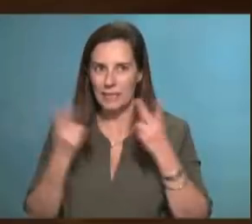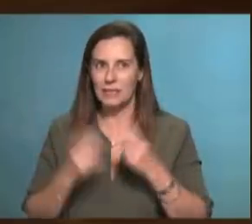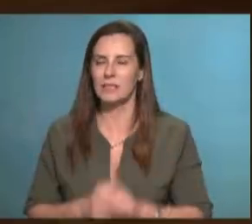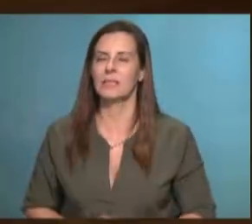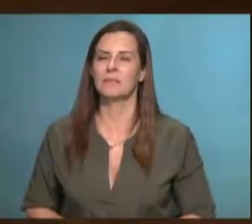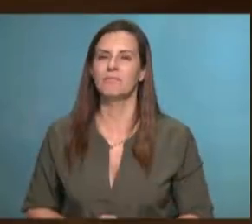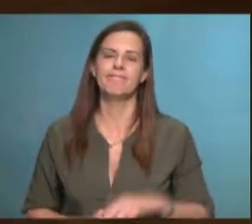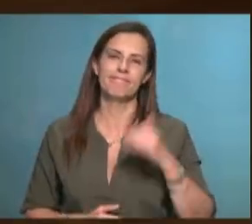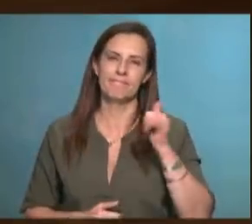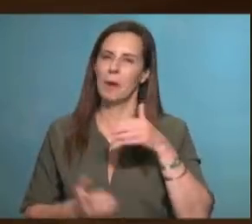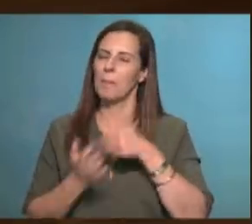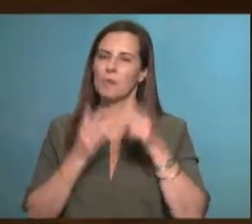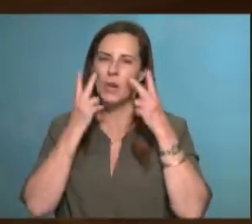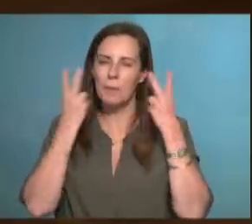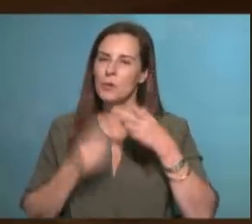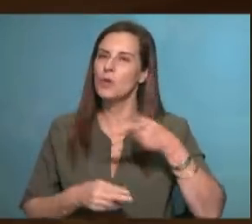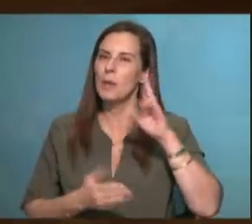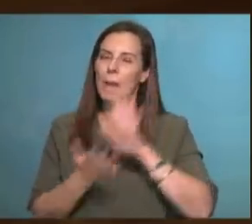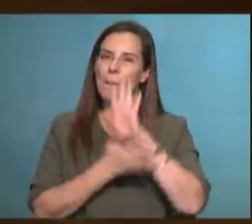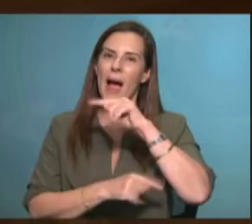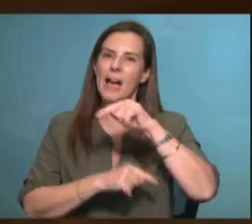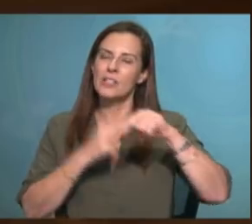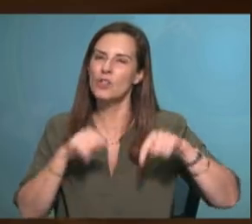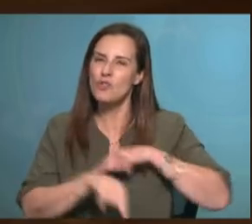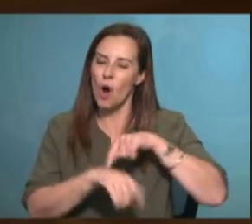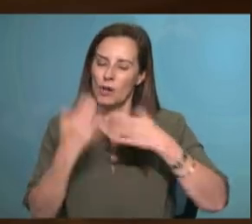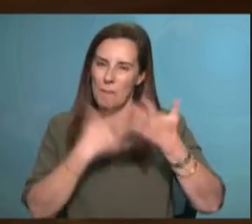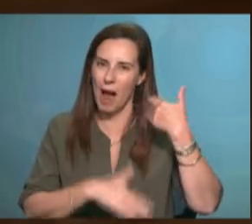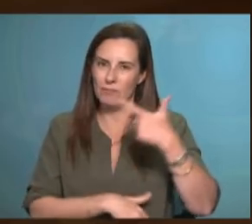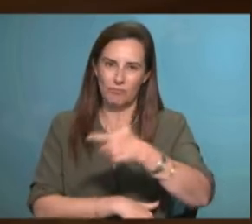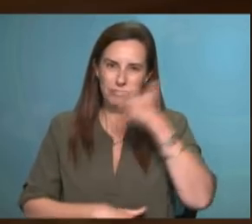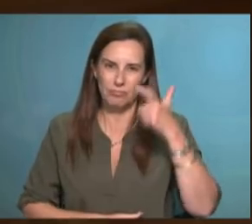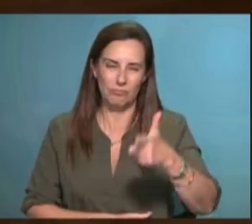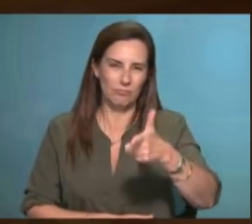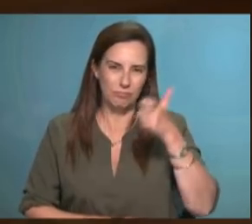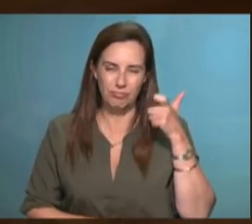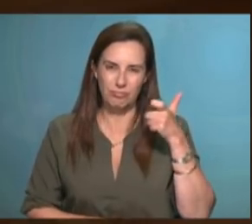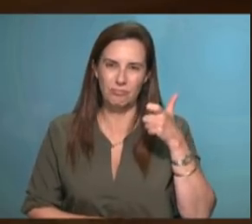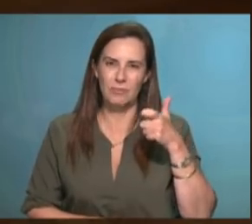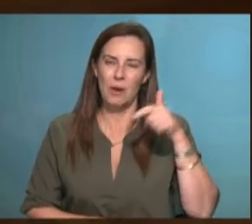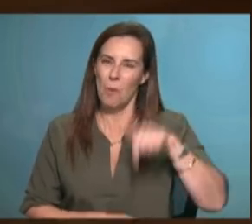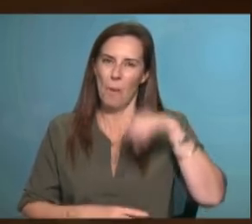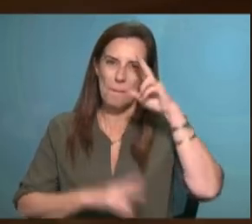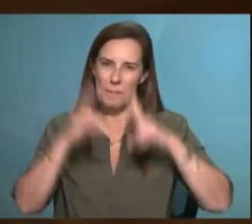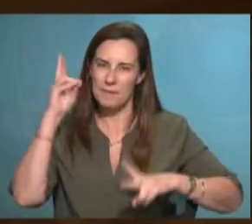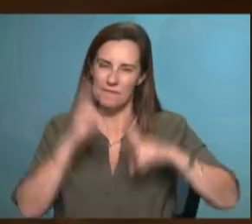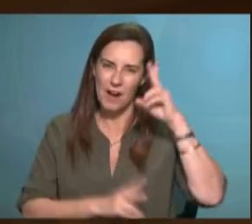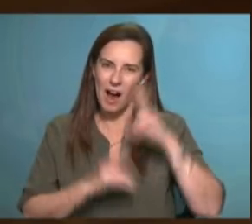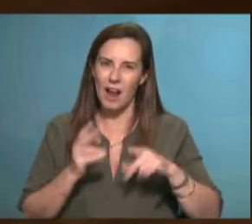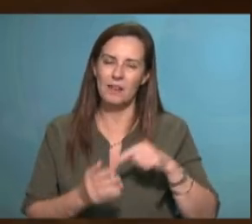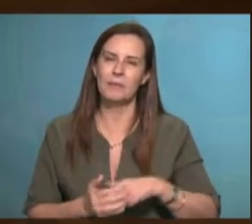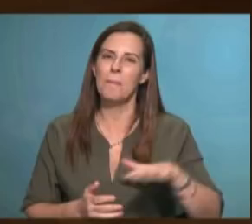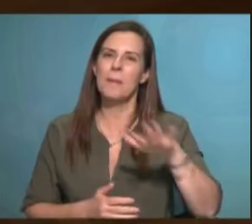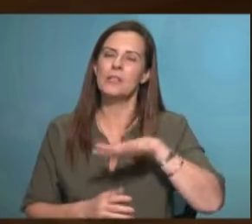כן, נכון רומי, יותר מ-14 שעות מאז בוצע הפיגוע הרצחני הזה כאן במפעל אלון שמאחורינו באזור